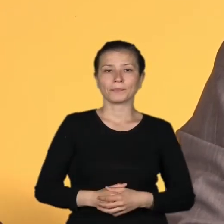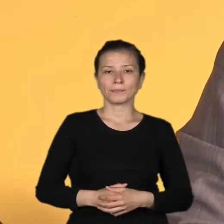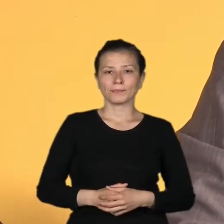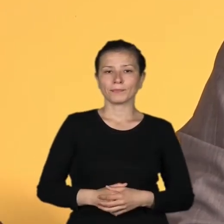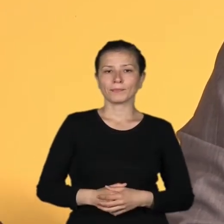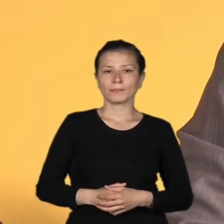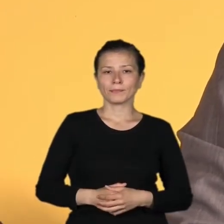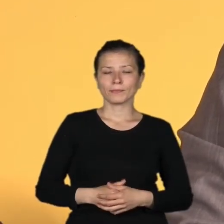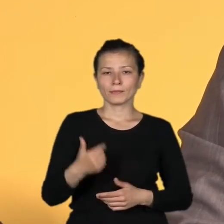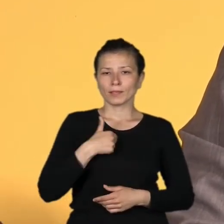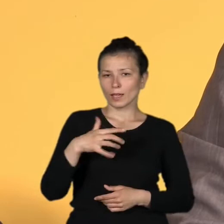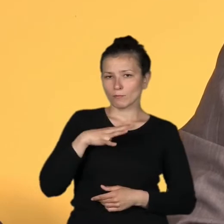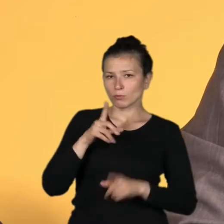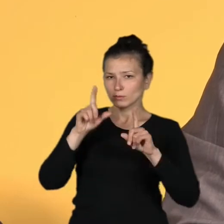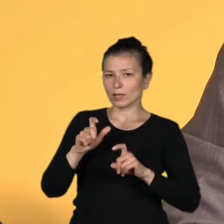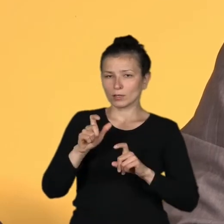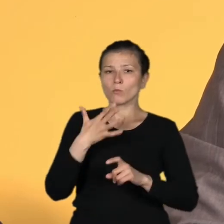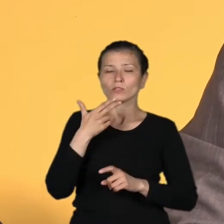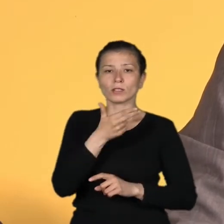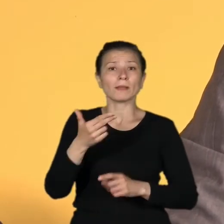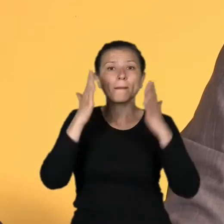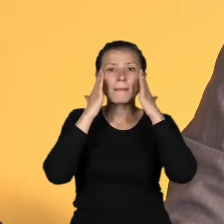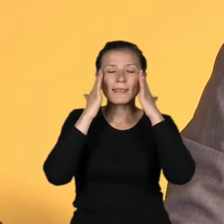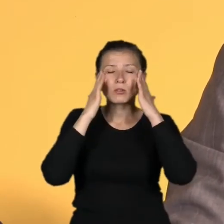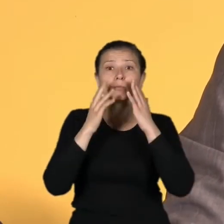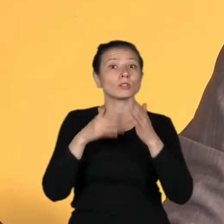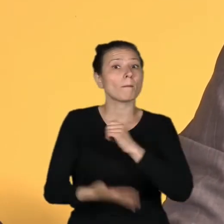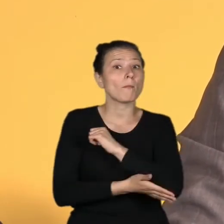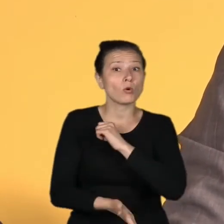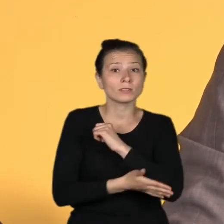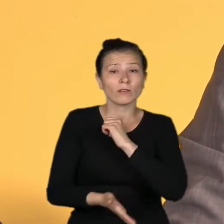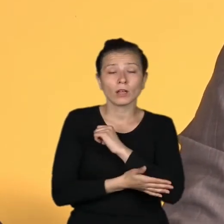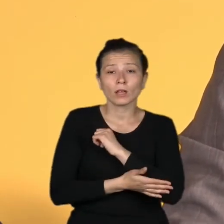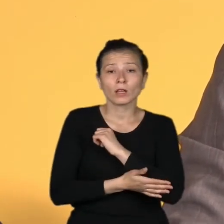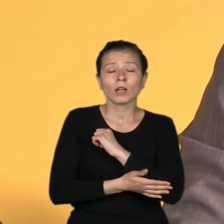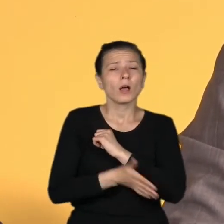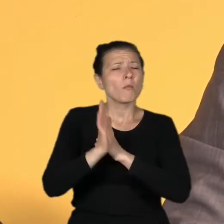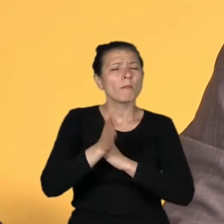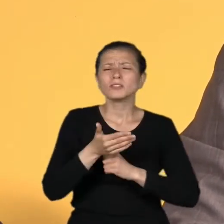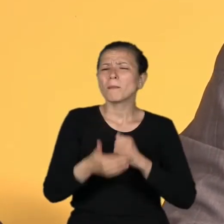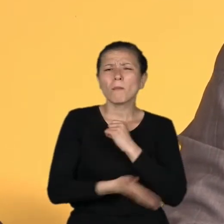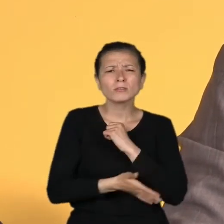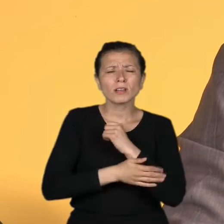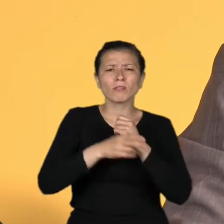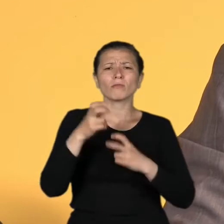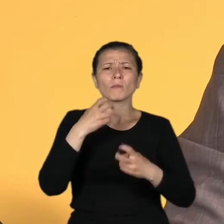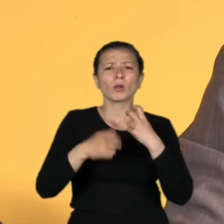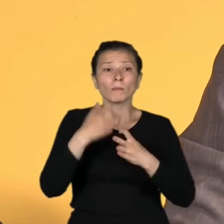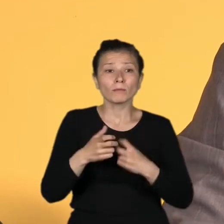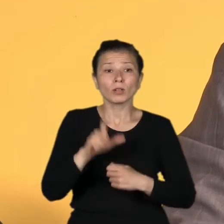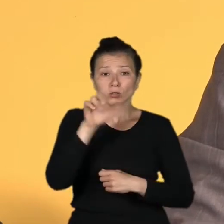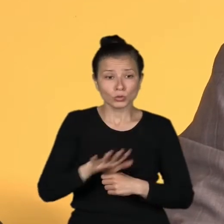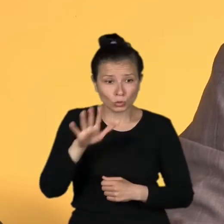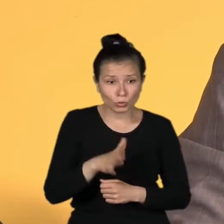zacząłem mówić o mentalności, bo ona dla mnie jest podstawowa. Zmierzymy się z podstawowym problemem, to znaczy jaka jest